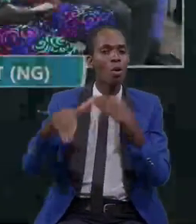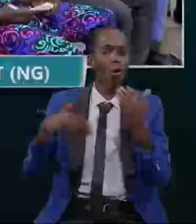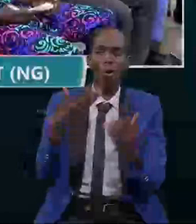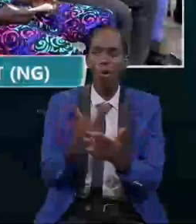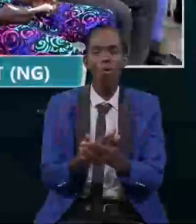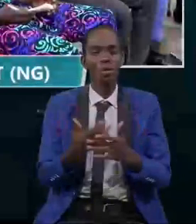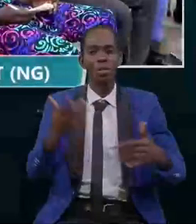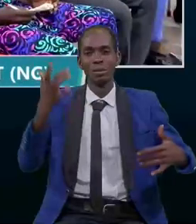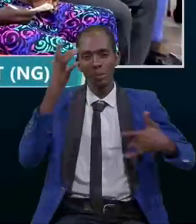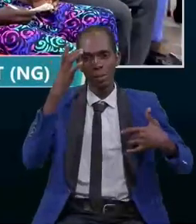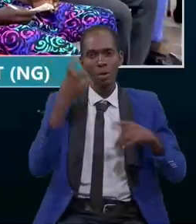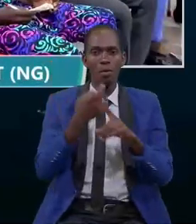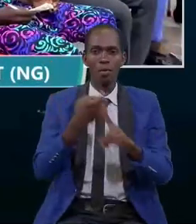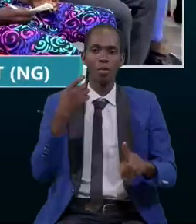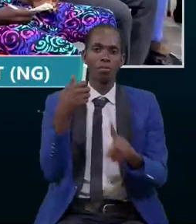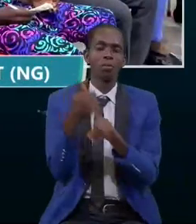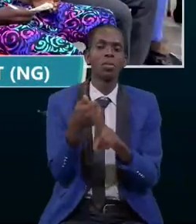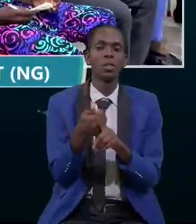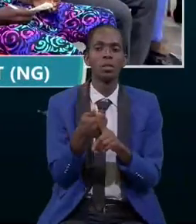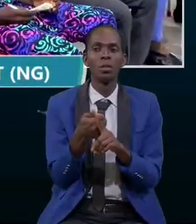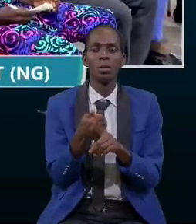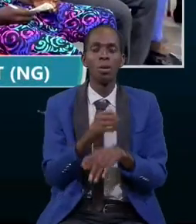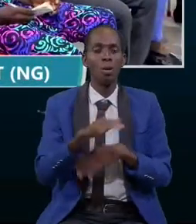du moi ou de Satan.